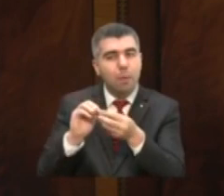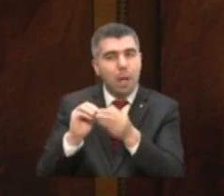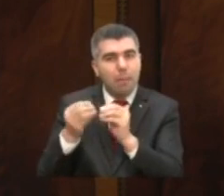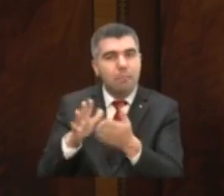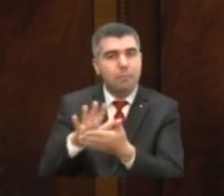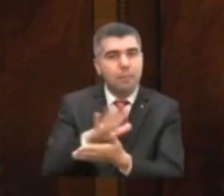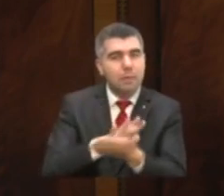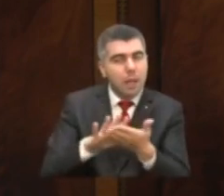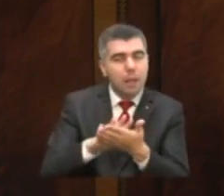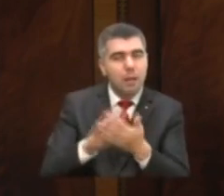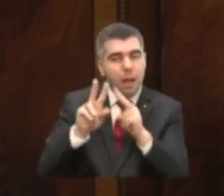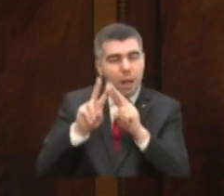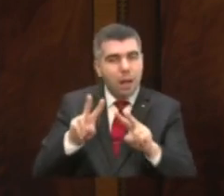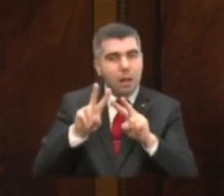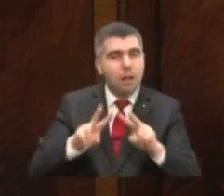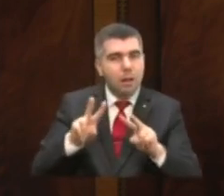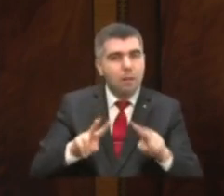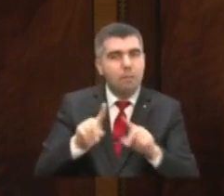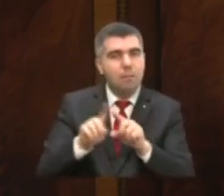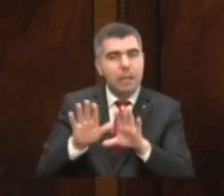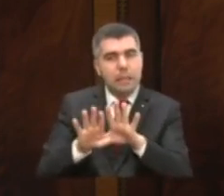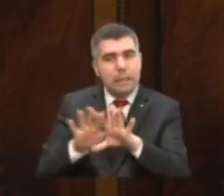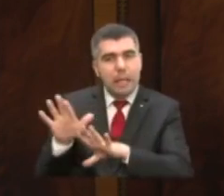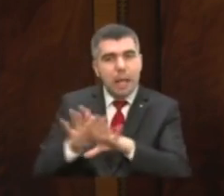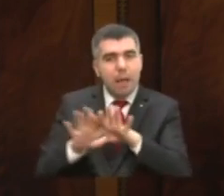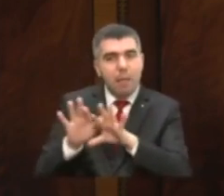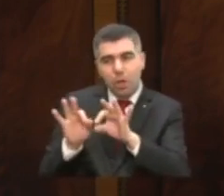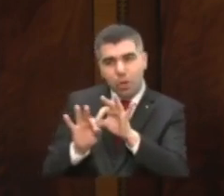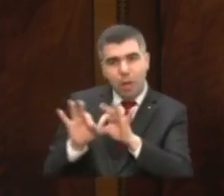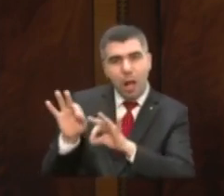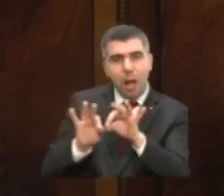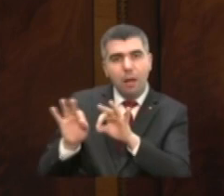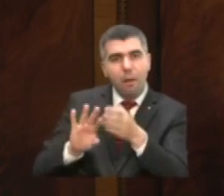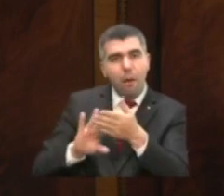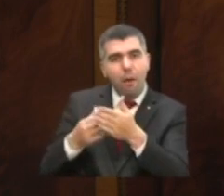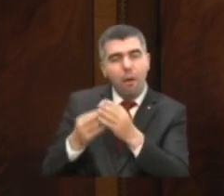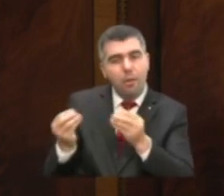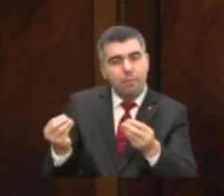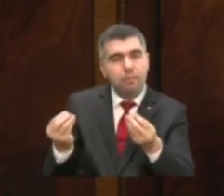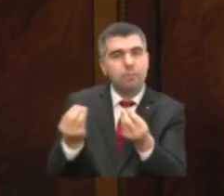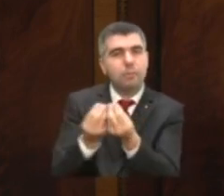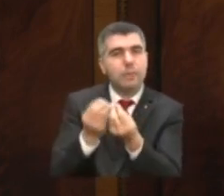المندمجة وتحديد التدابير والإجراءات العملية المرتبطة بتنفيذها.